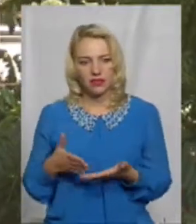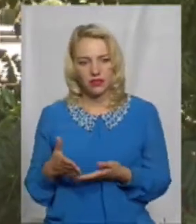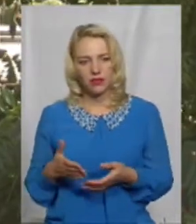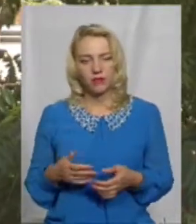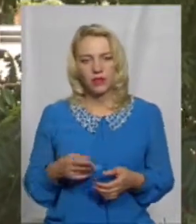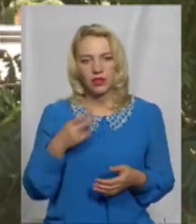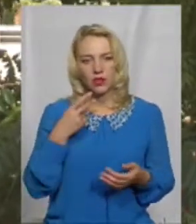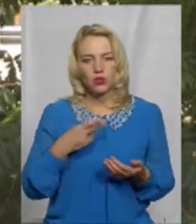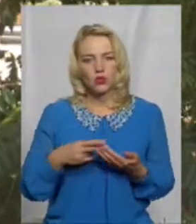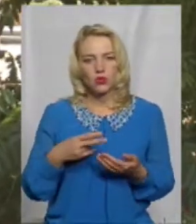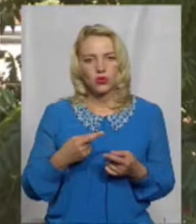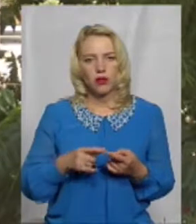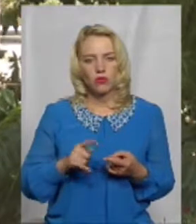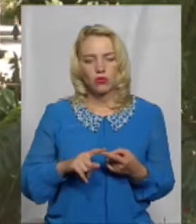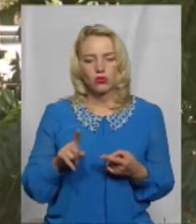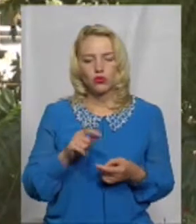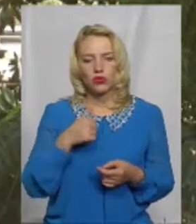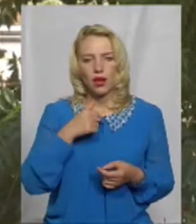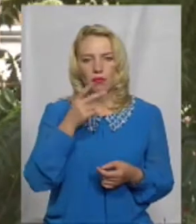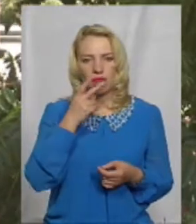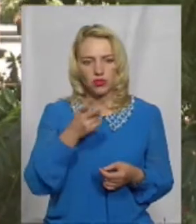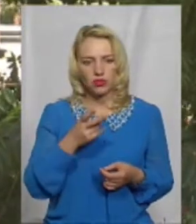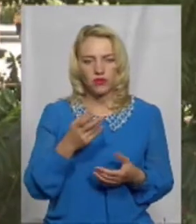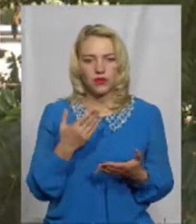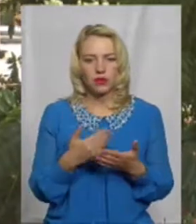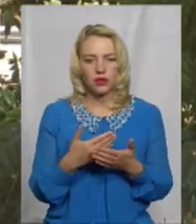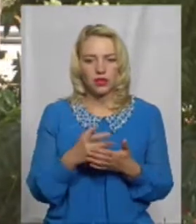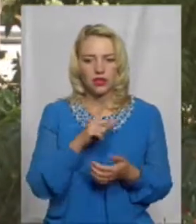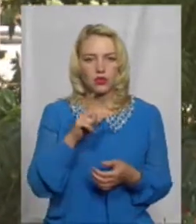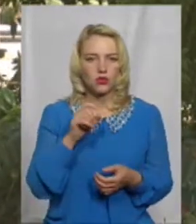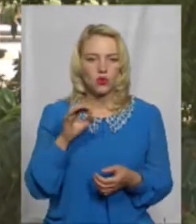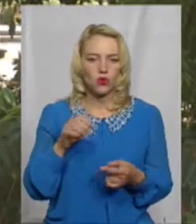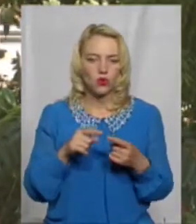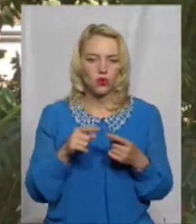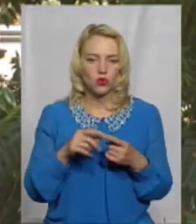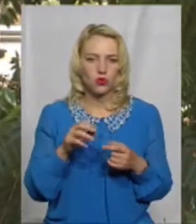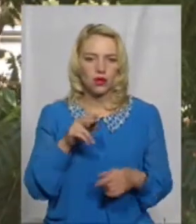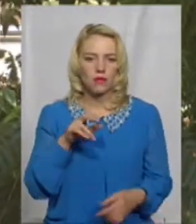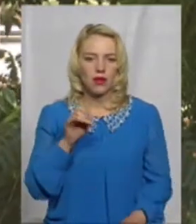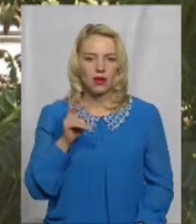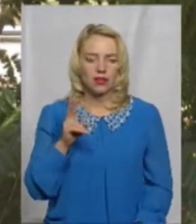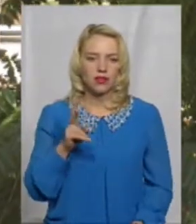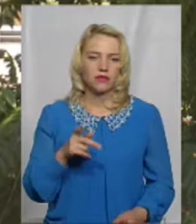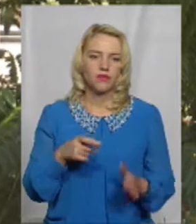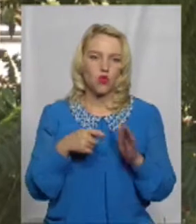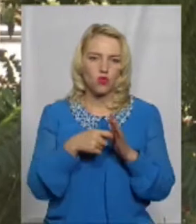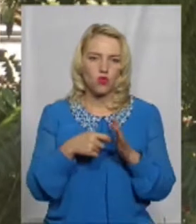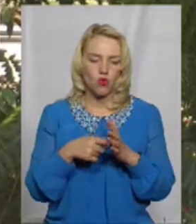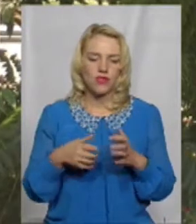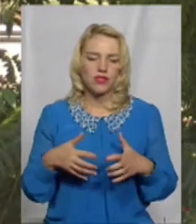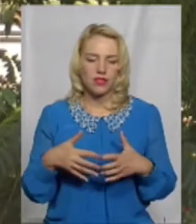Судя по тому, що я бачив, наприклад, в зоокуточку в парку, тварини вгодовані.